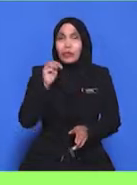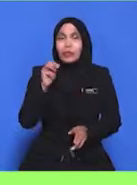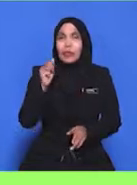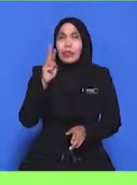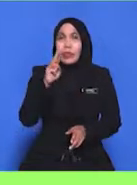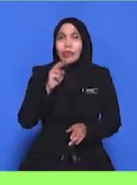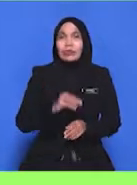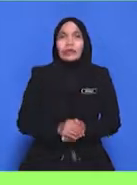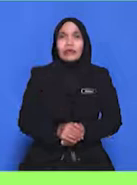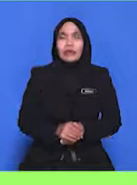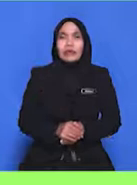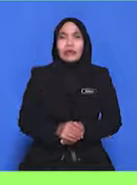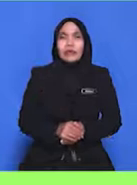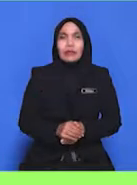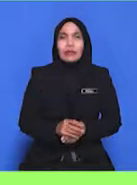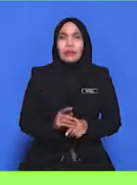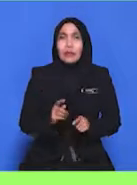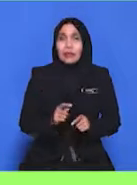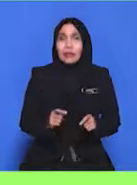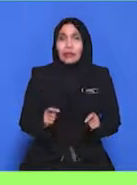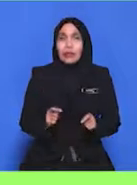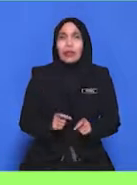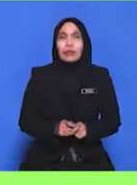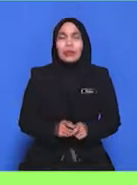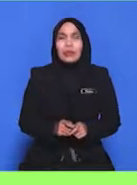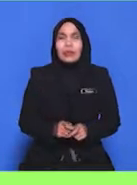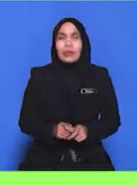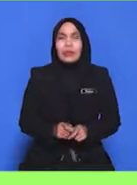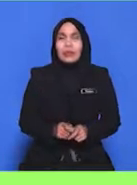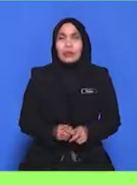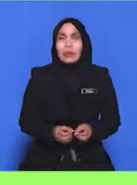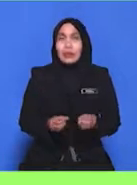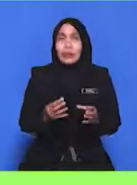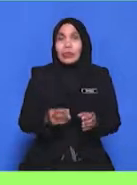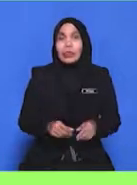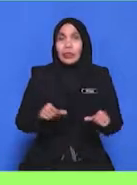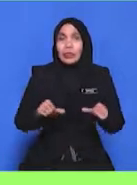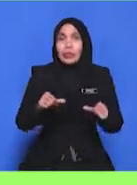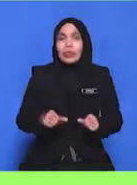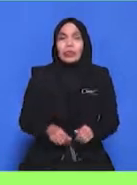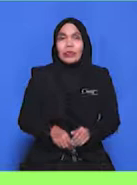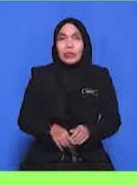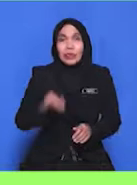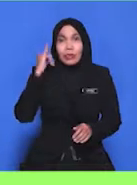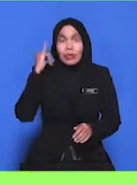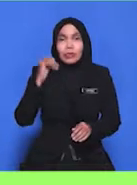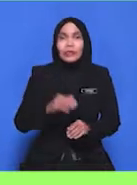keilmuan seperti membina Masjid Nabawi untuk merancakkan aktiviti